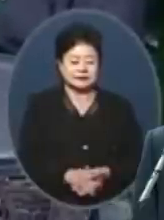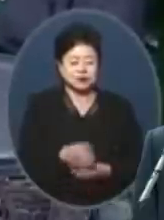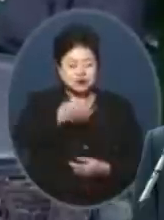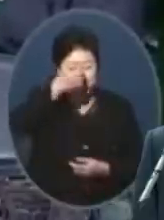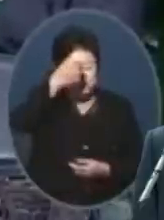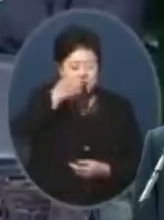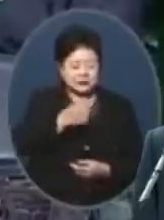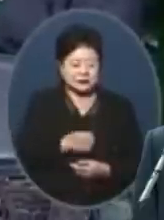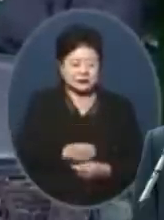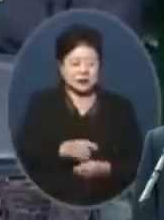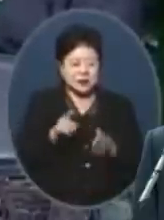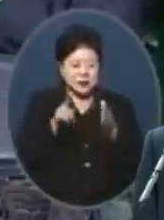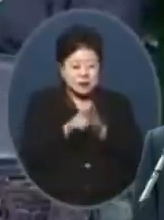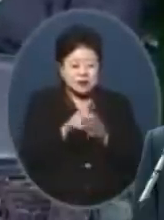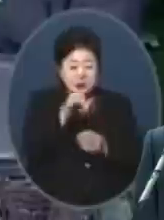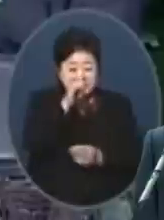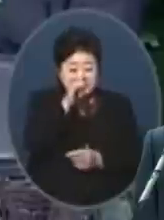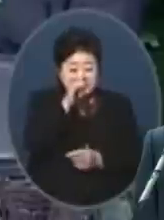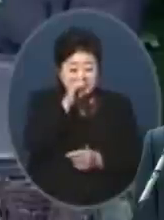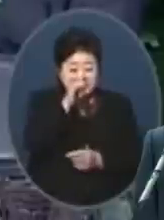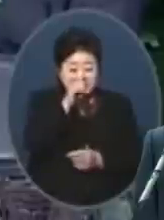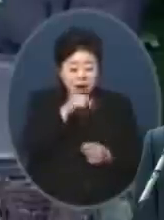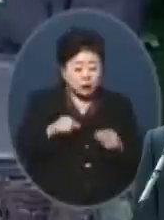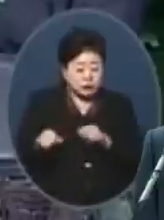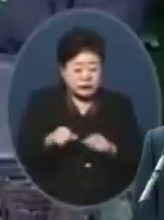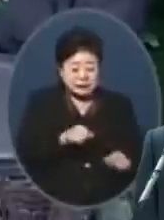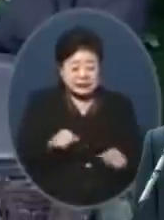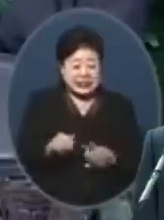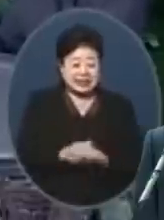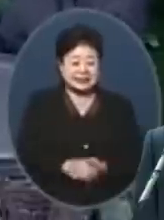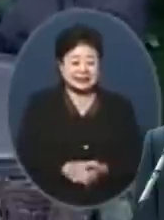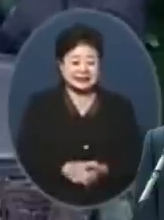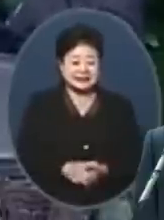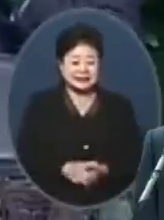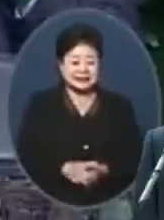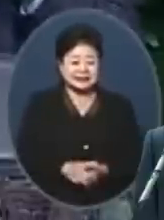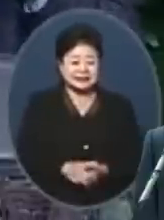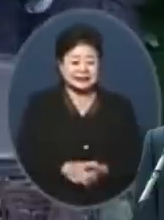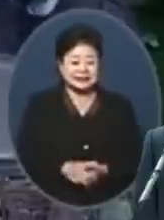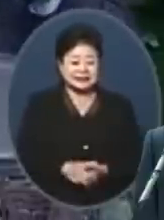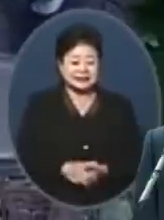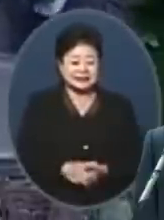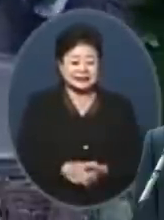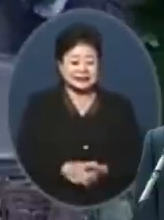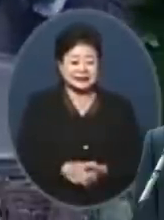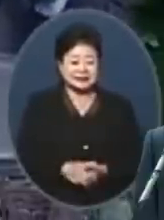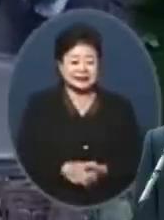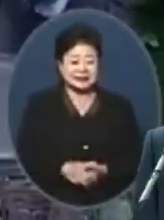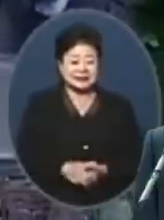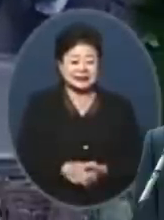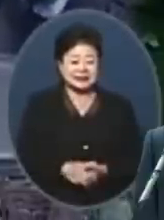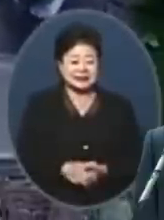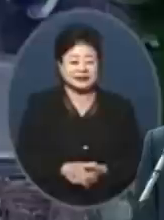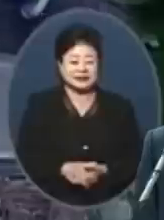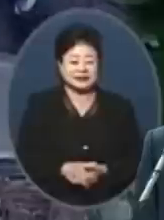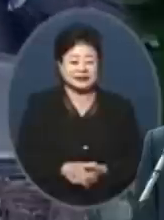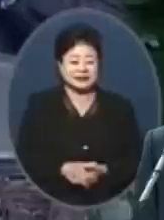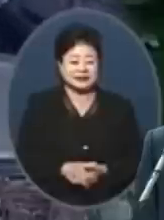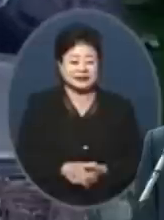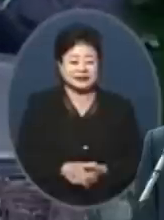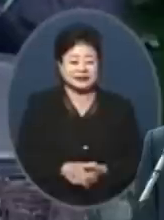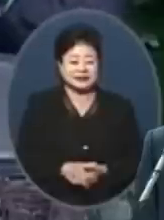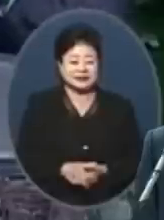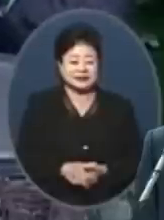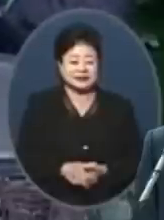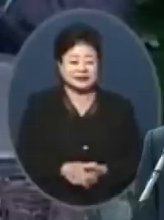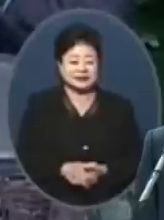꿈은 믿음이 있어야 움직입니다. And the dream cannot work or move unless there